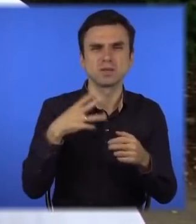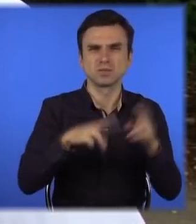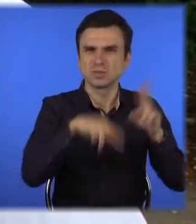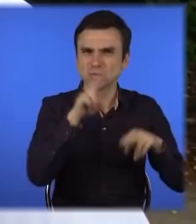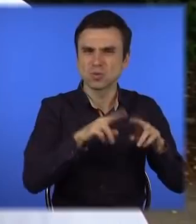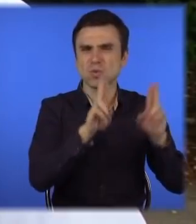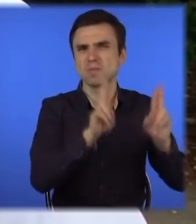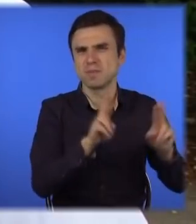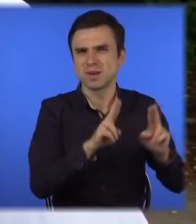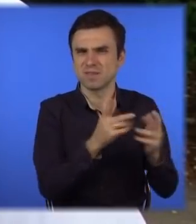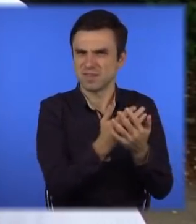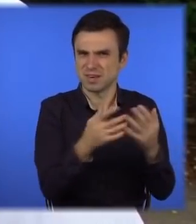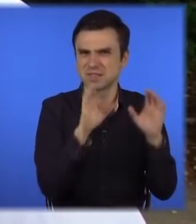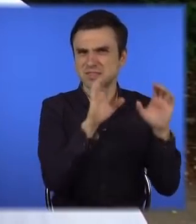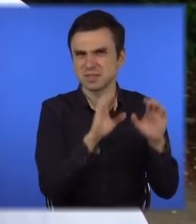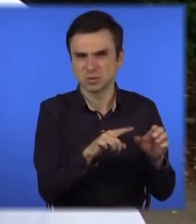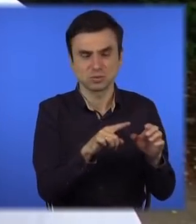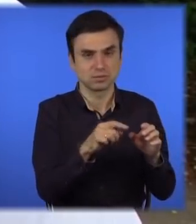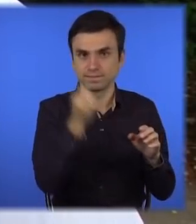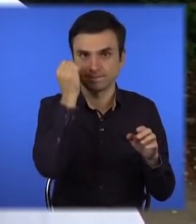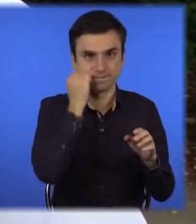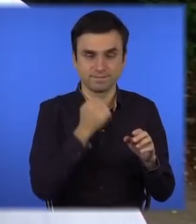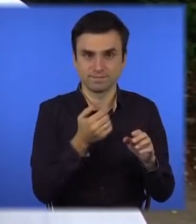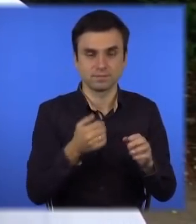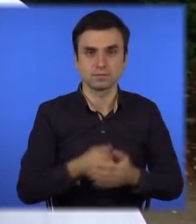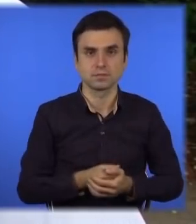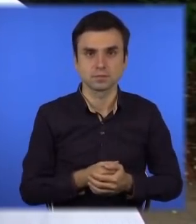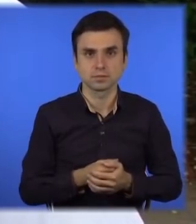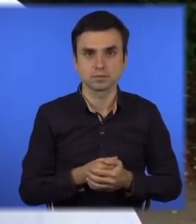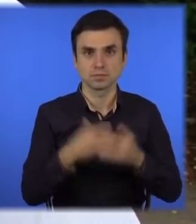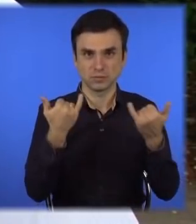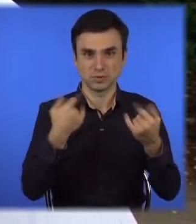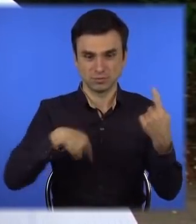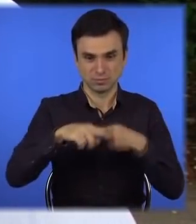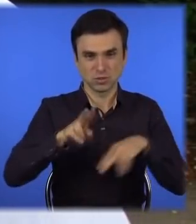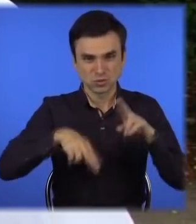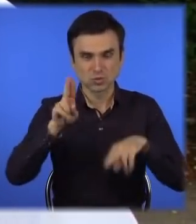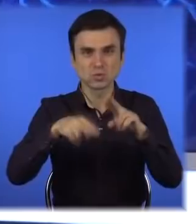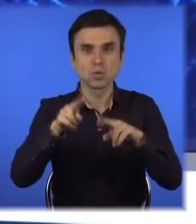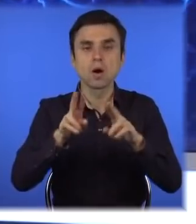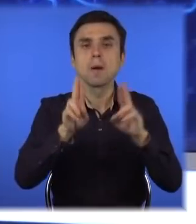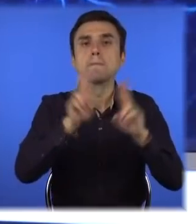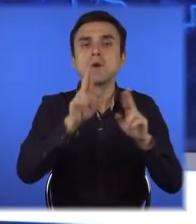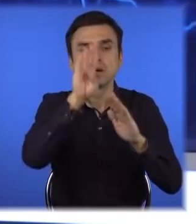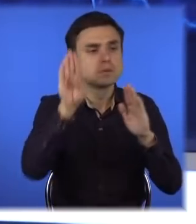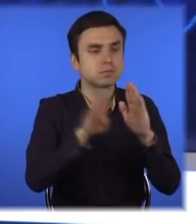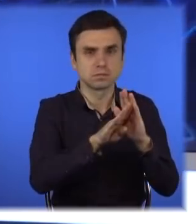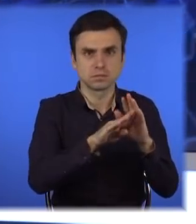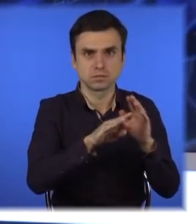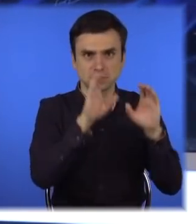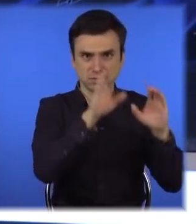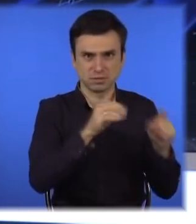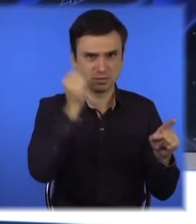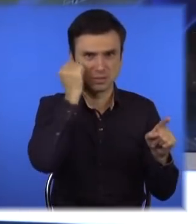граждане, то у нас вот на самом деле убери эту составляющую, и бензин может подешеветь вдвое. За